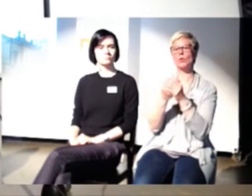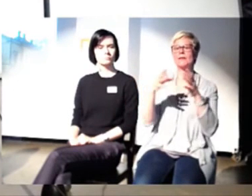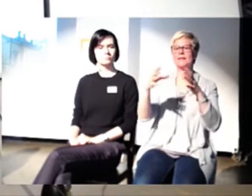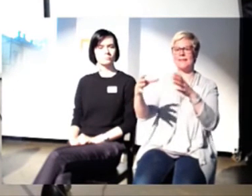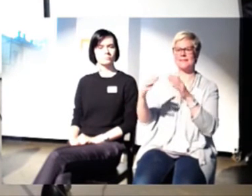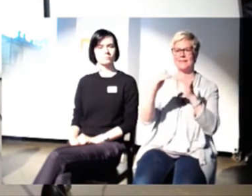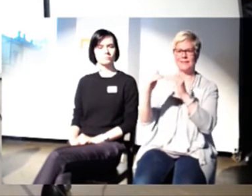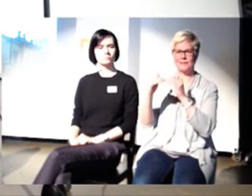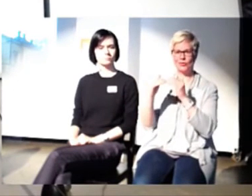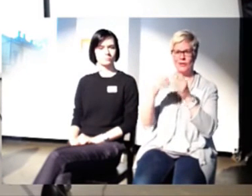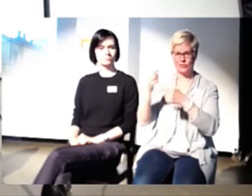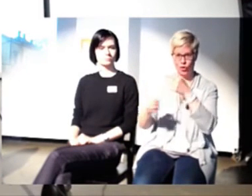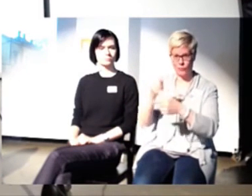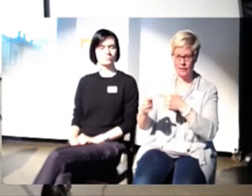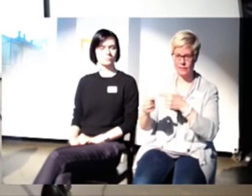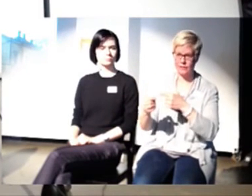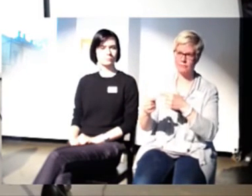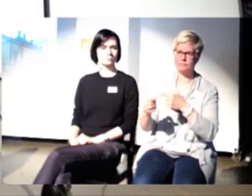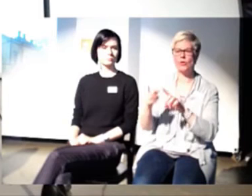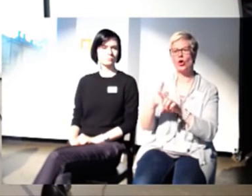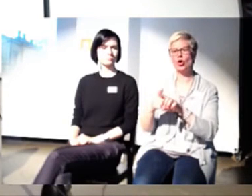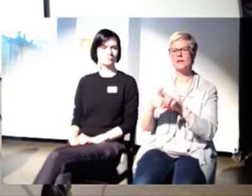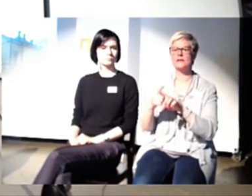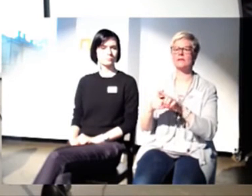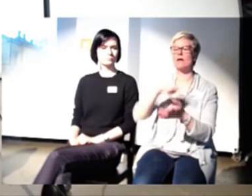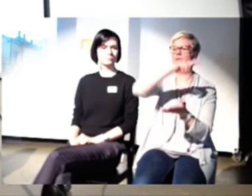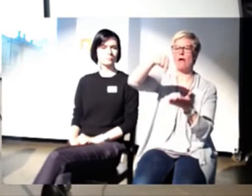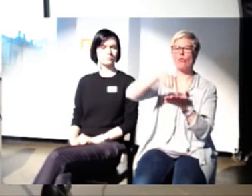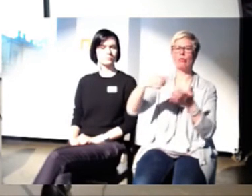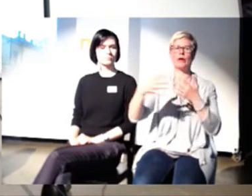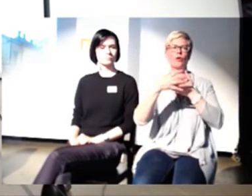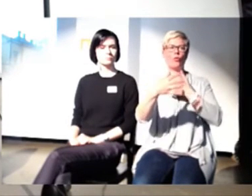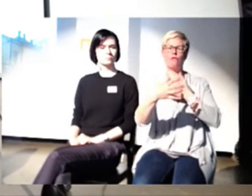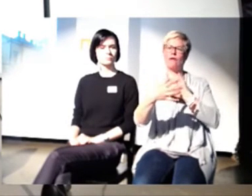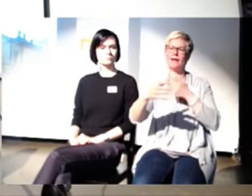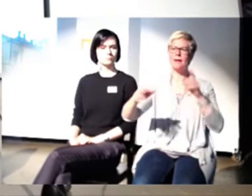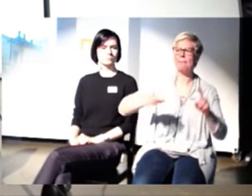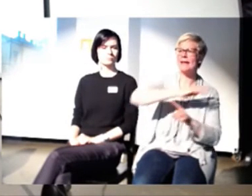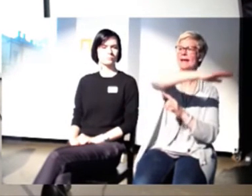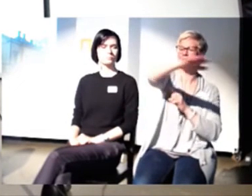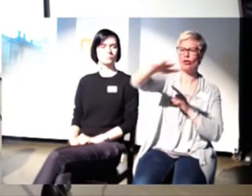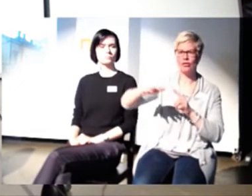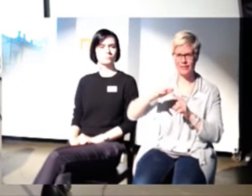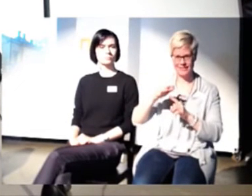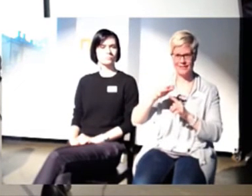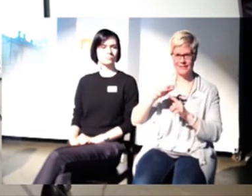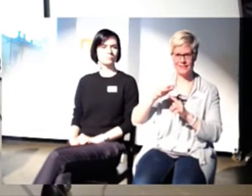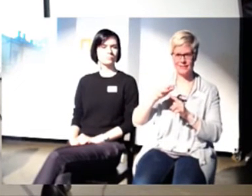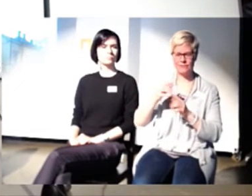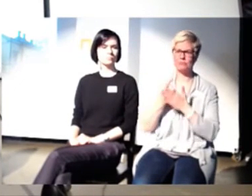tasolla tai käsittelisi jotenkin niin kuin kaupunkikuvaa tai niin kuin miljöötä ja ympäristöä. Että